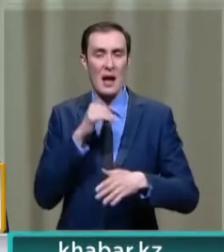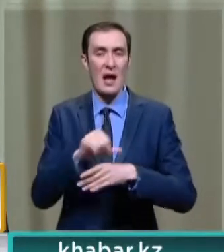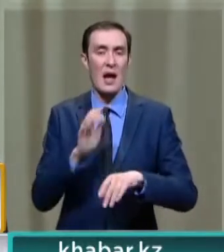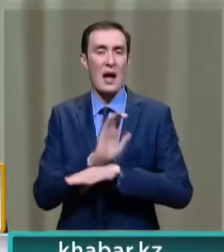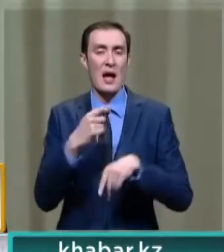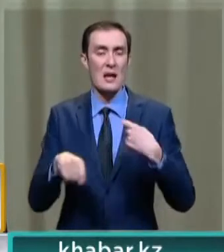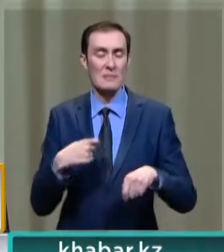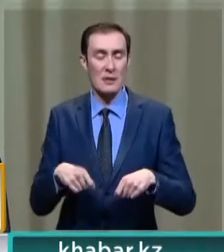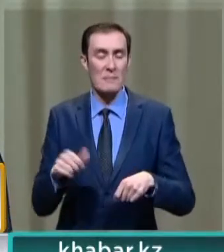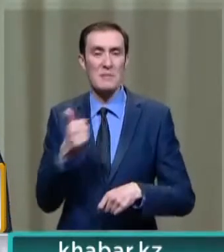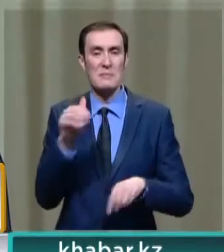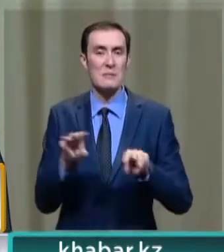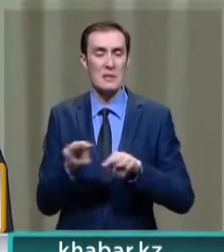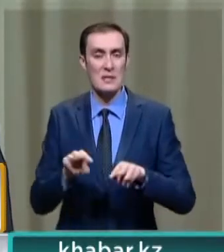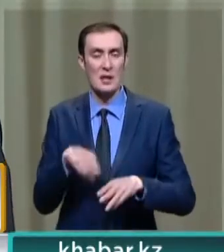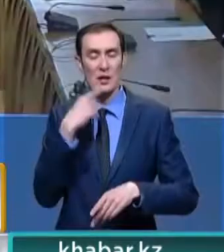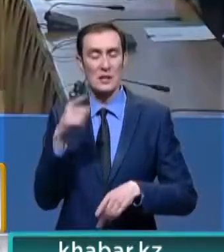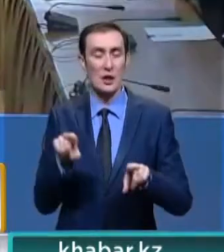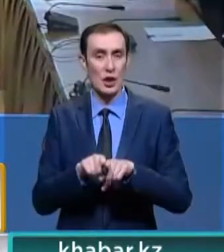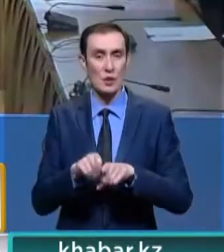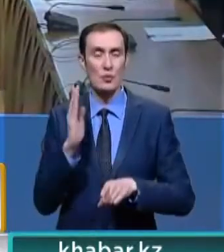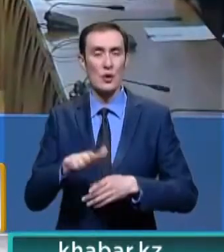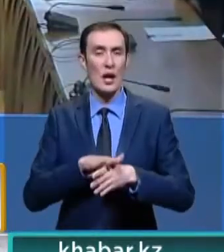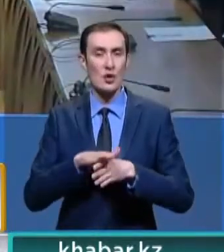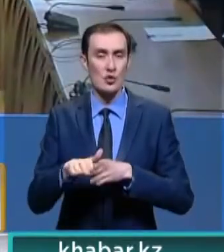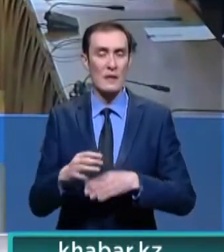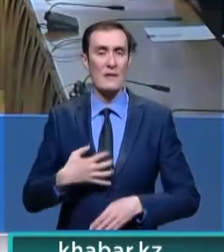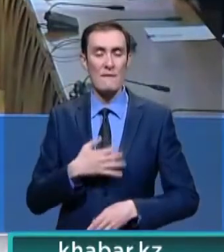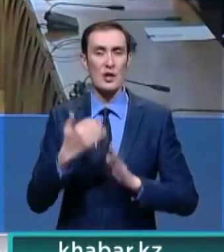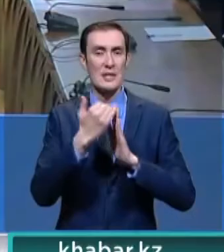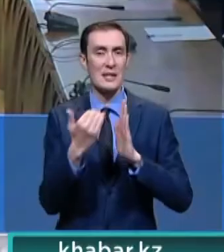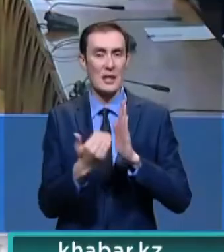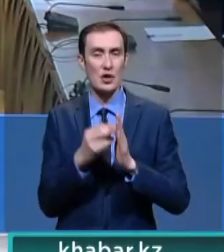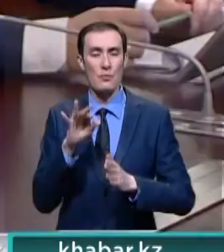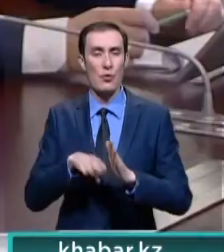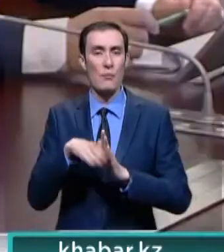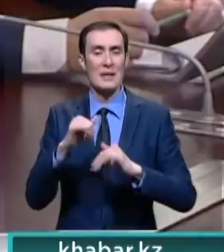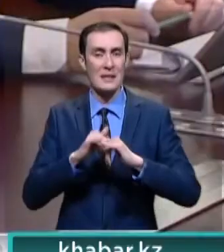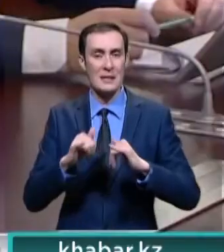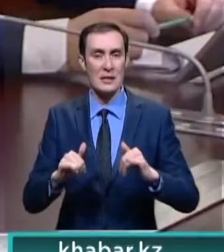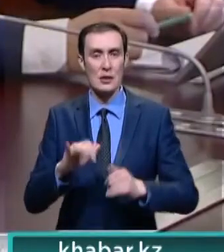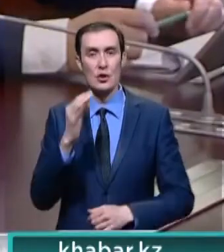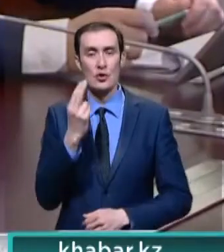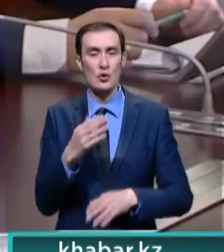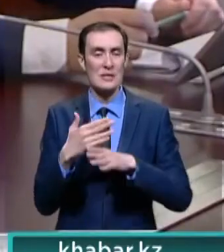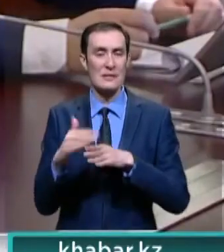президент премьер министр также подчеркнул что будут реализованы важные задачи по модернизации социальной сферы